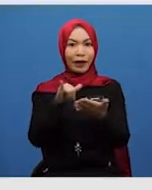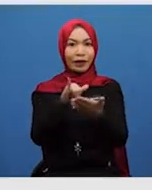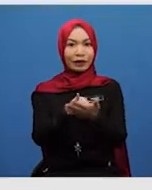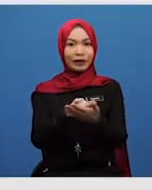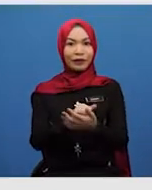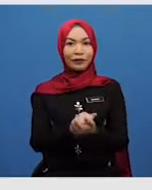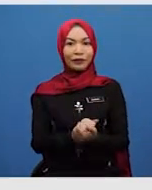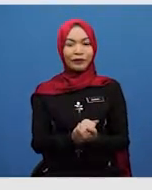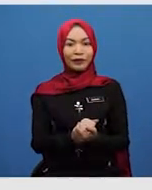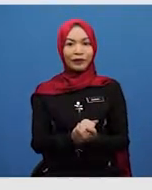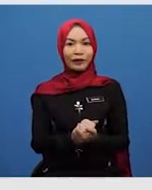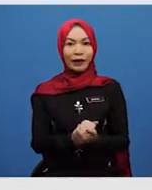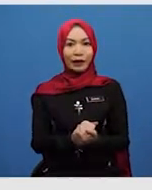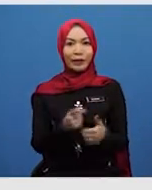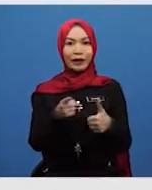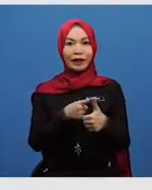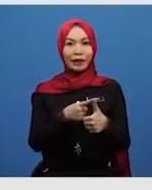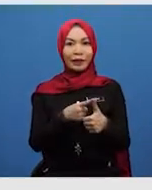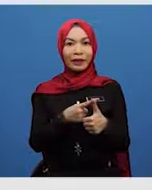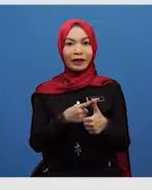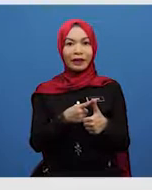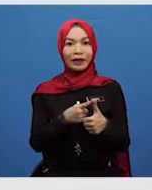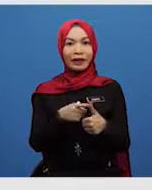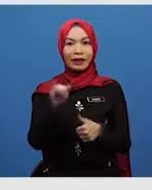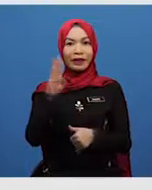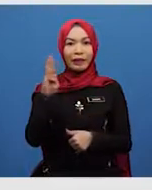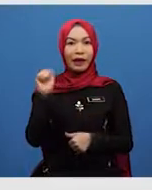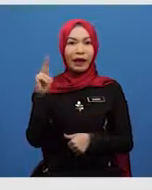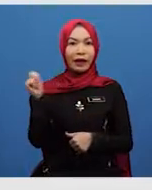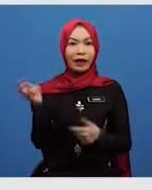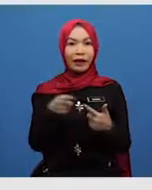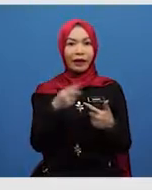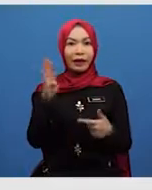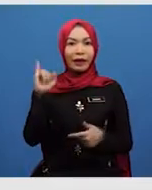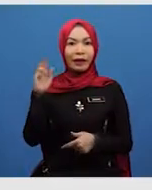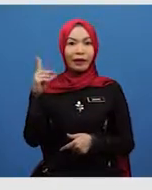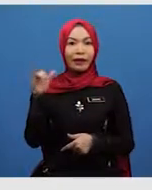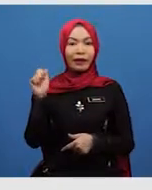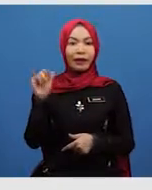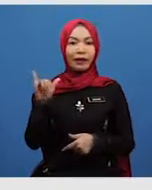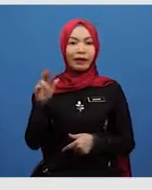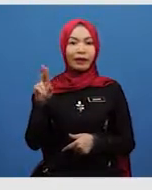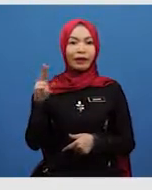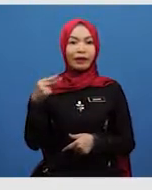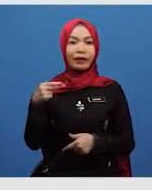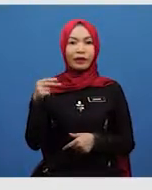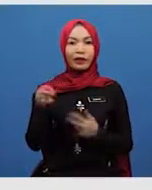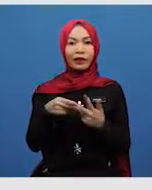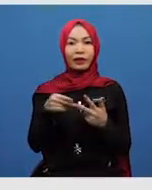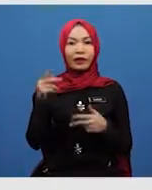yaitu empat bidayuh Kenyah glappid Kayan dan